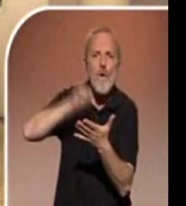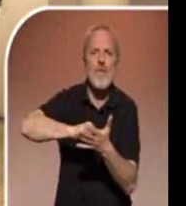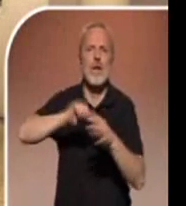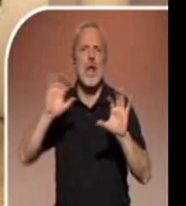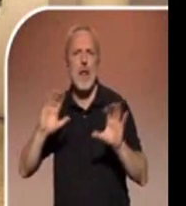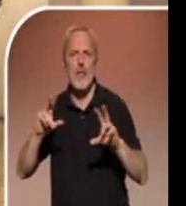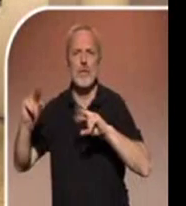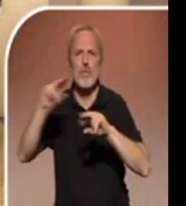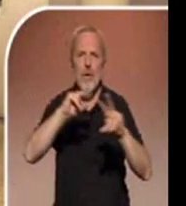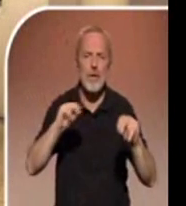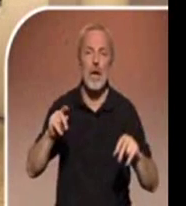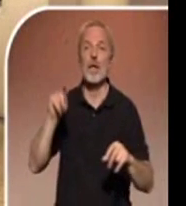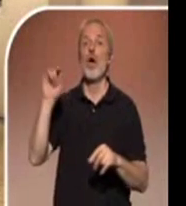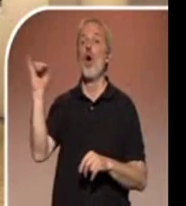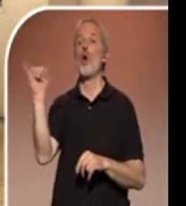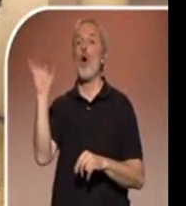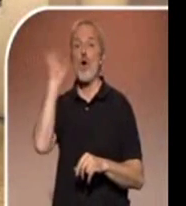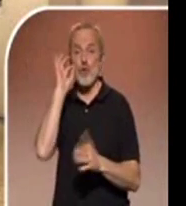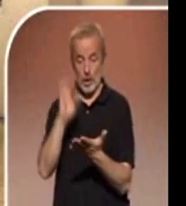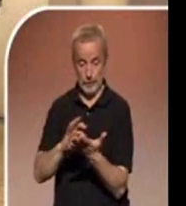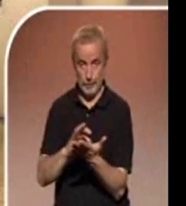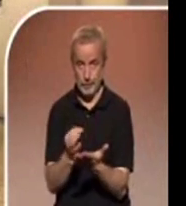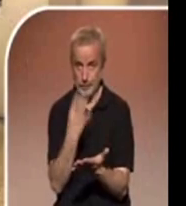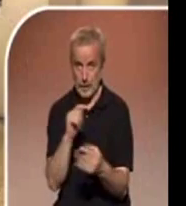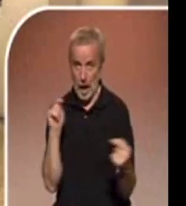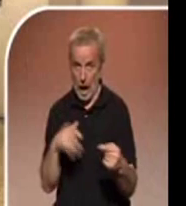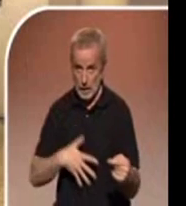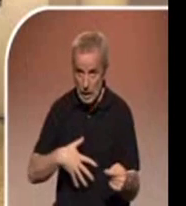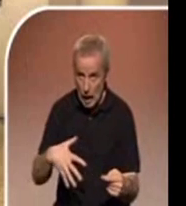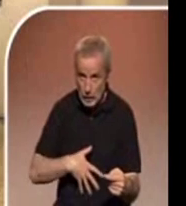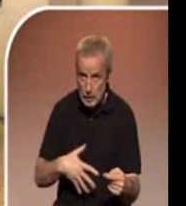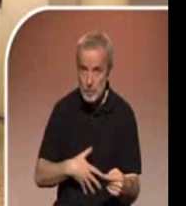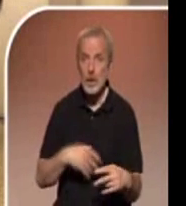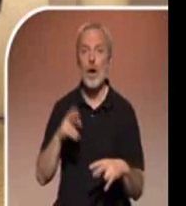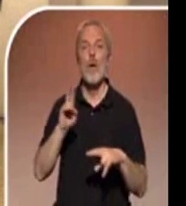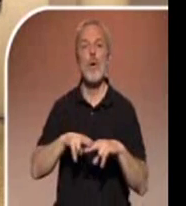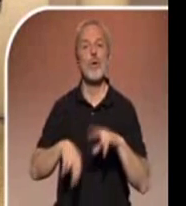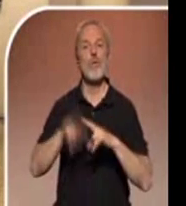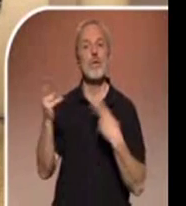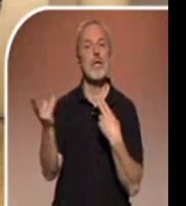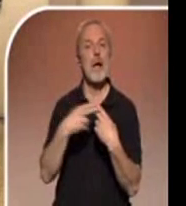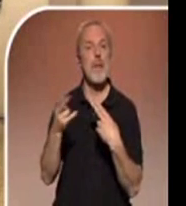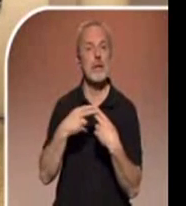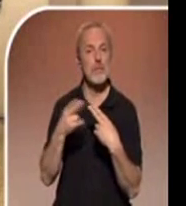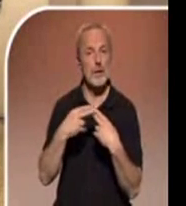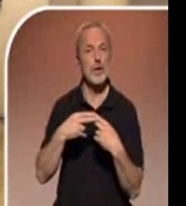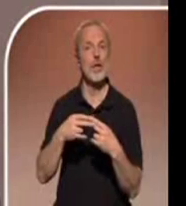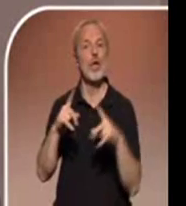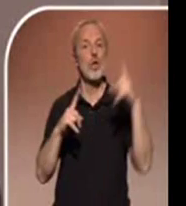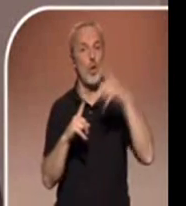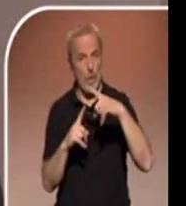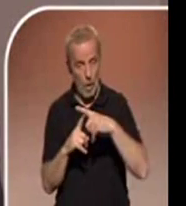o antikoncepci, trombozách, mrtvici a taky slovo lajdenská mutace. Tam padlo, tak vysvětlete, o